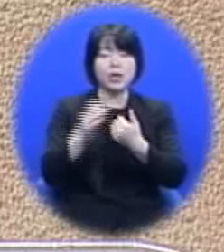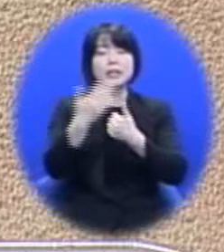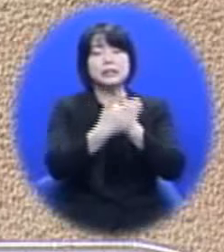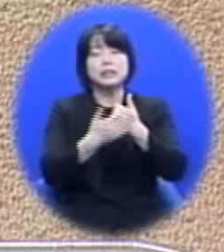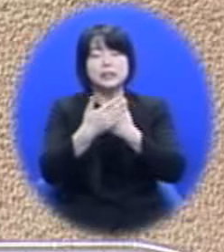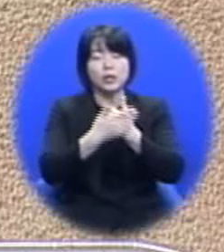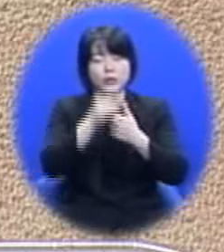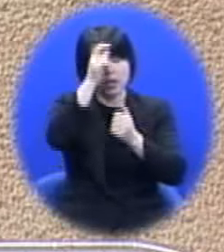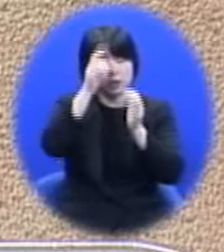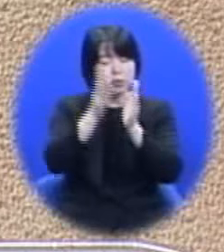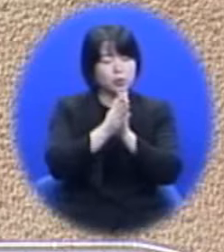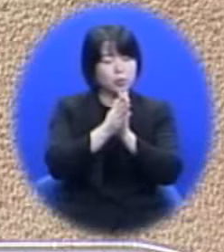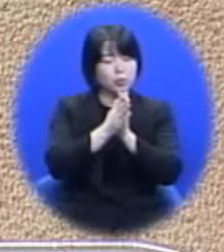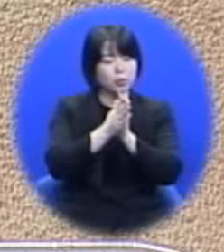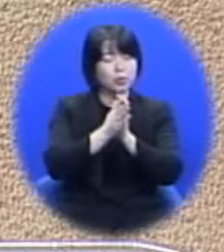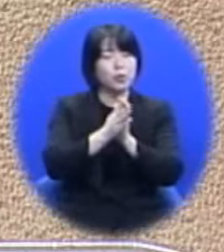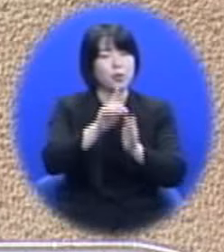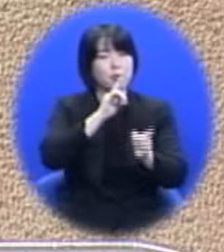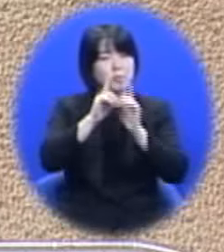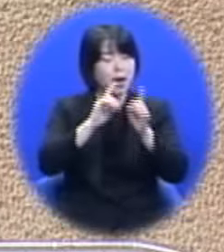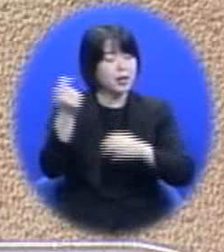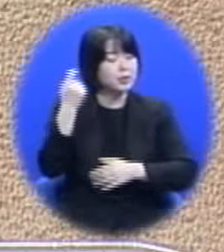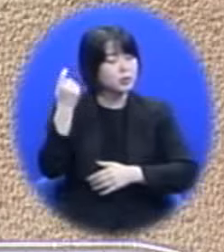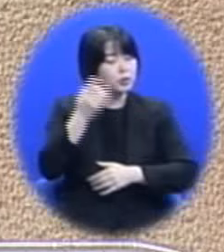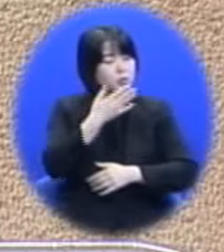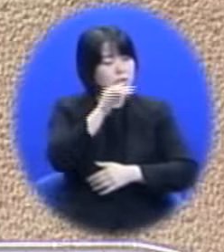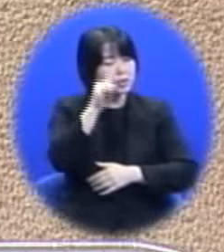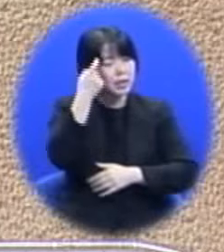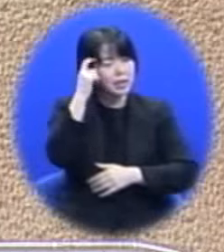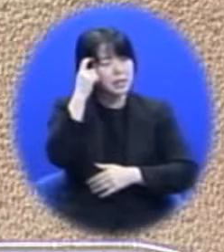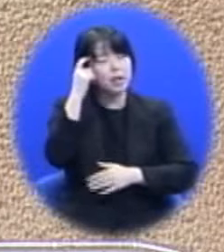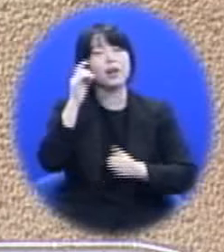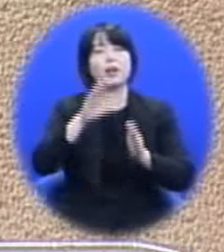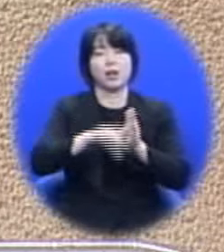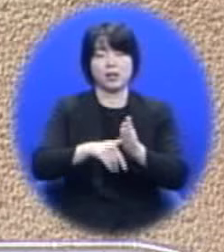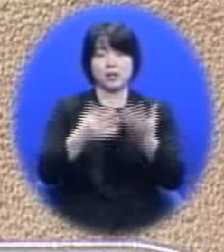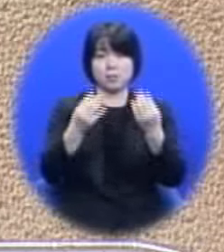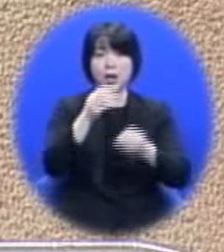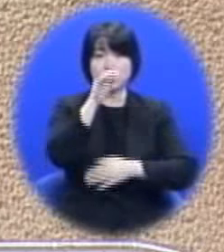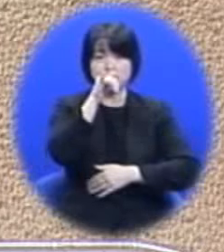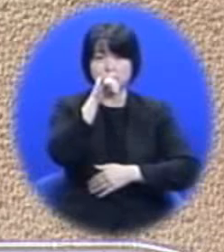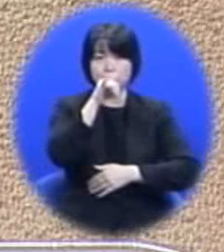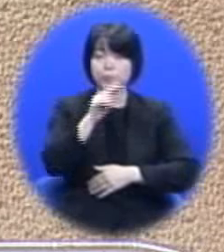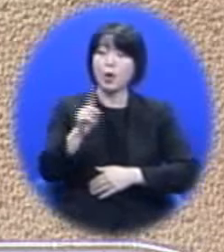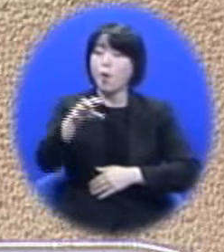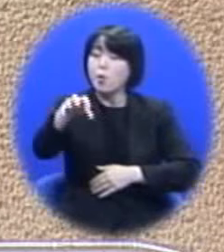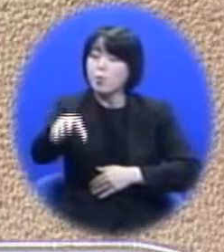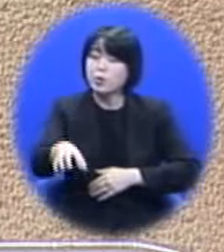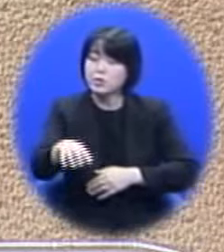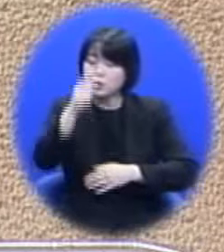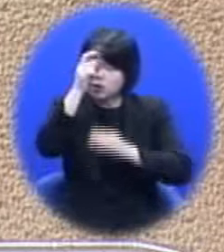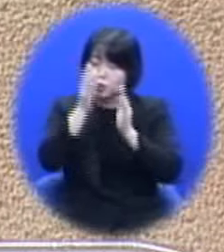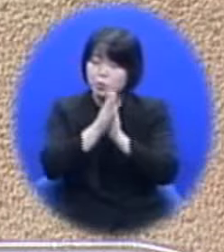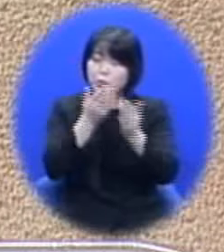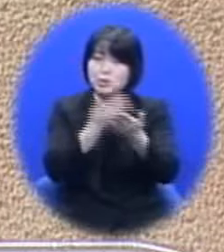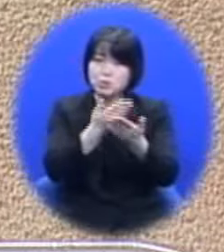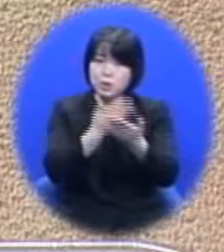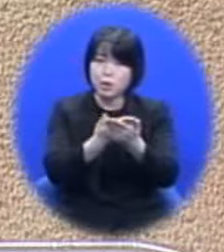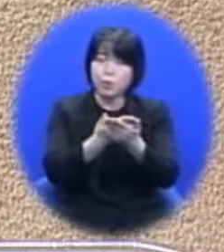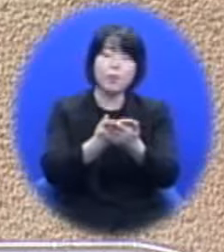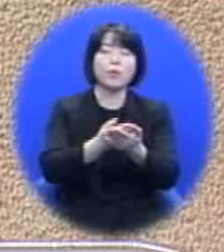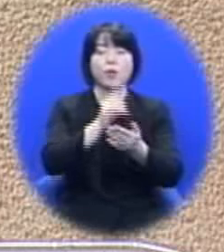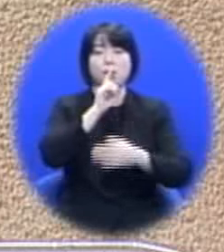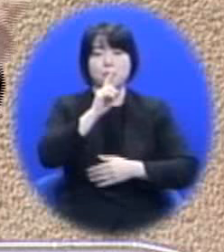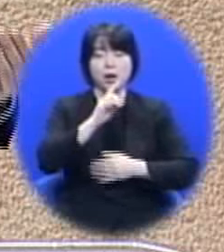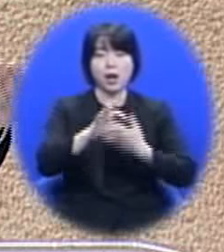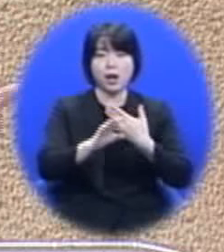있을까? 이런 생각을 하게 될 때가 많습니다. 어느 자리에서 기도해 주세요. 그러면 하나님께